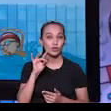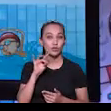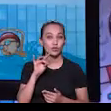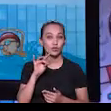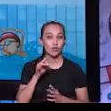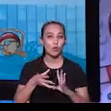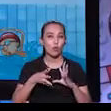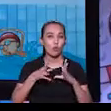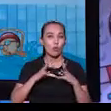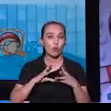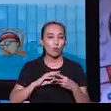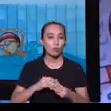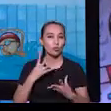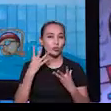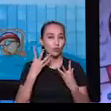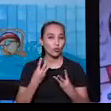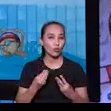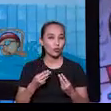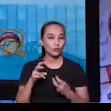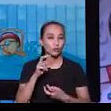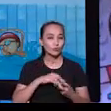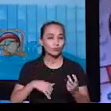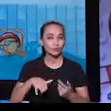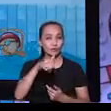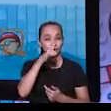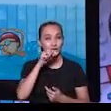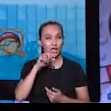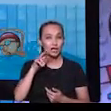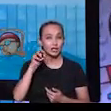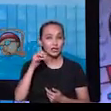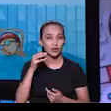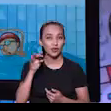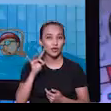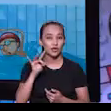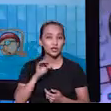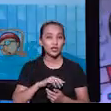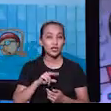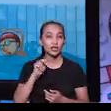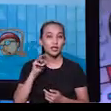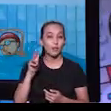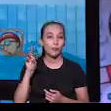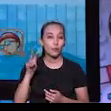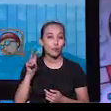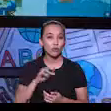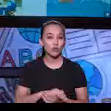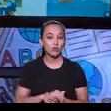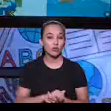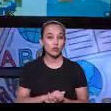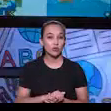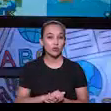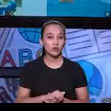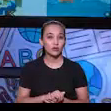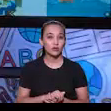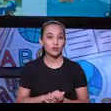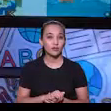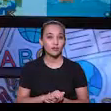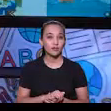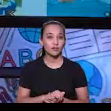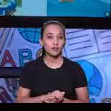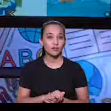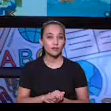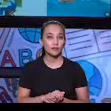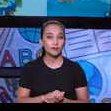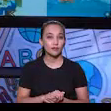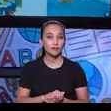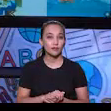весь день не мог найти Алишера, Камола и Исмаила. Обратите внимание, Камол – это мальчик, Исмаил –